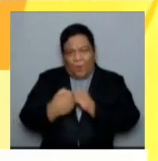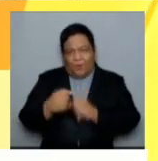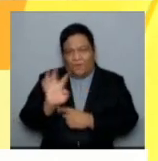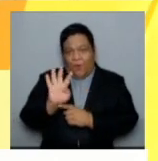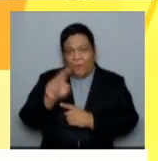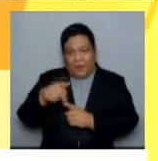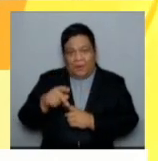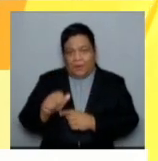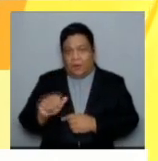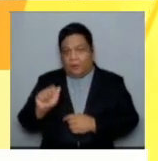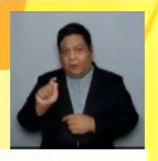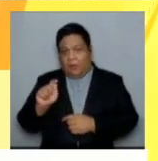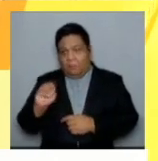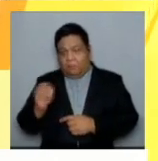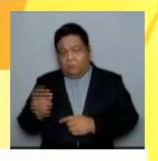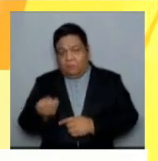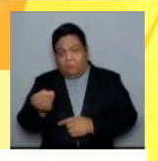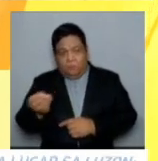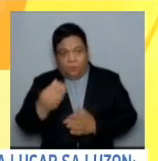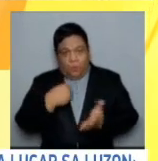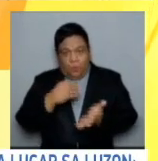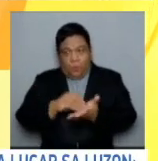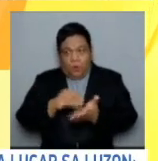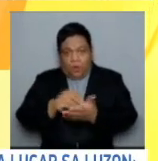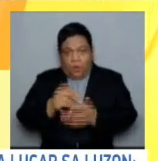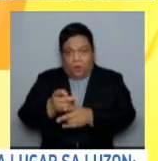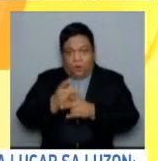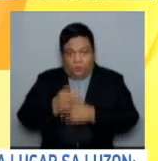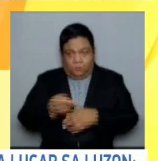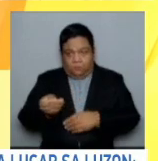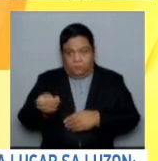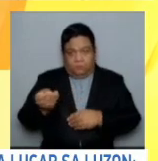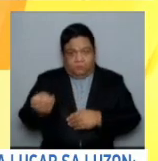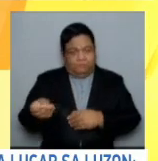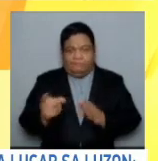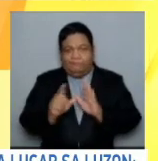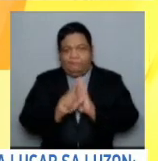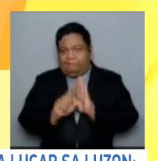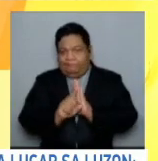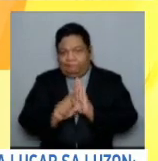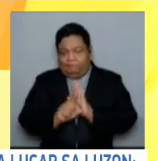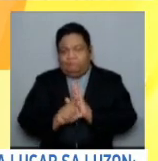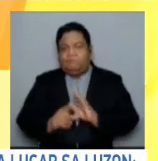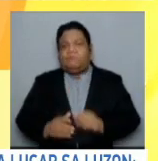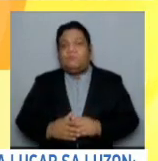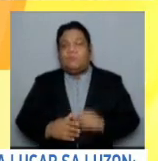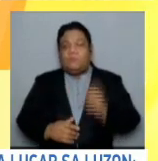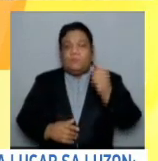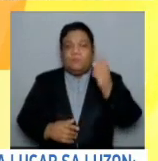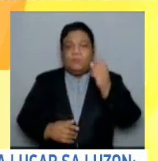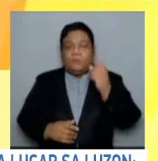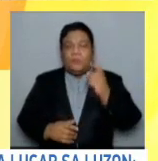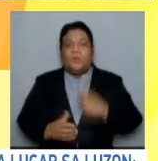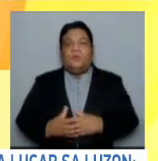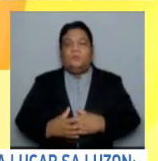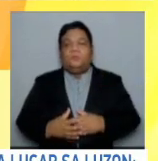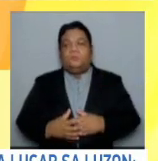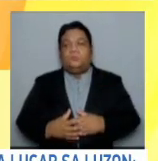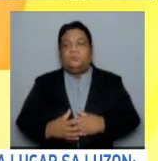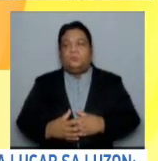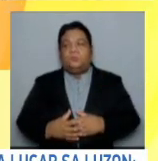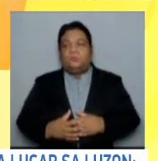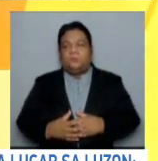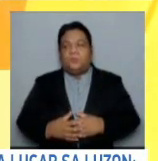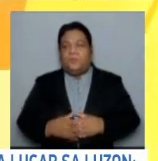yung ATM card kung saan pumapasok yung Pantawid allowance. So halimbawa, sa first offense, maaaring pagsabihan lamang kayo, kumbaga